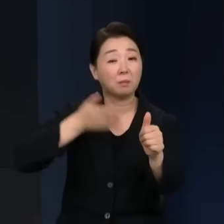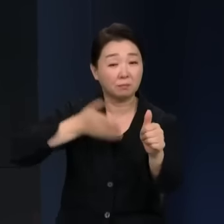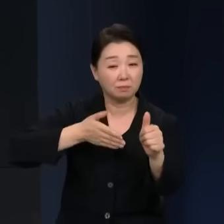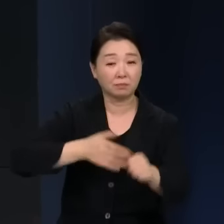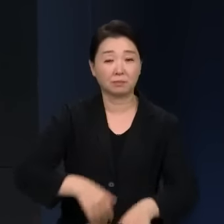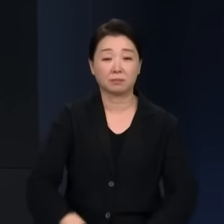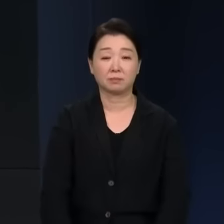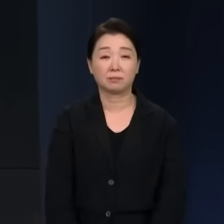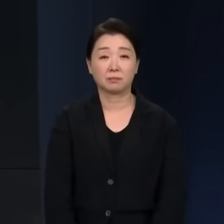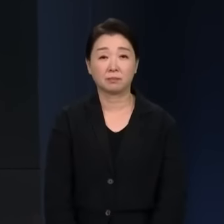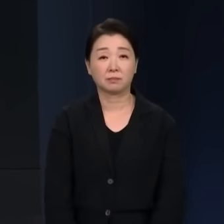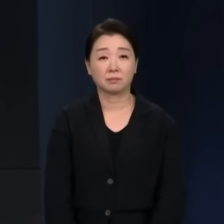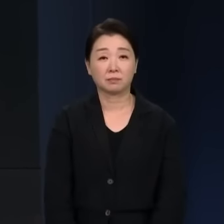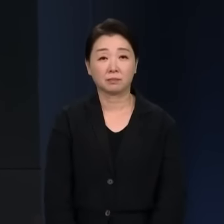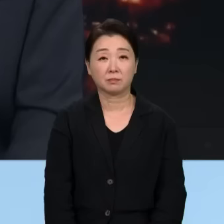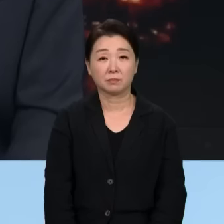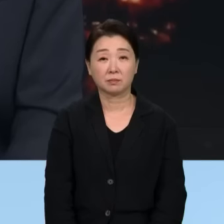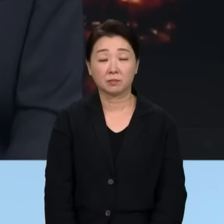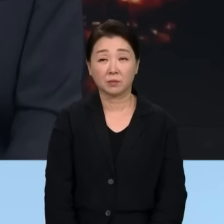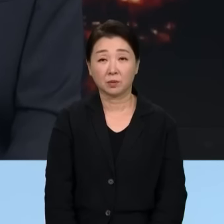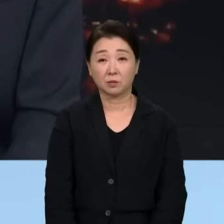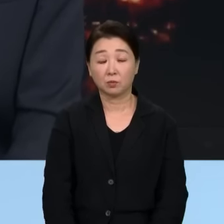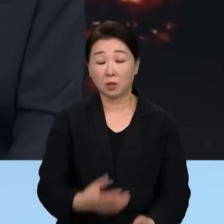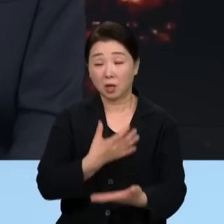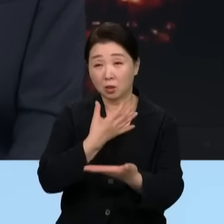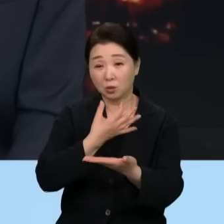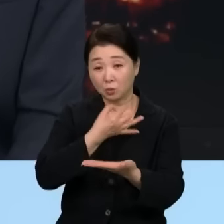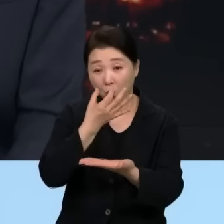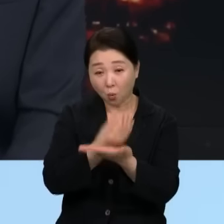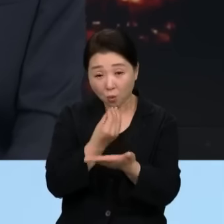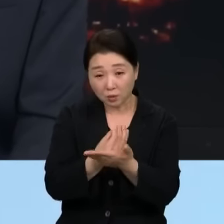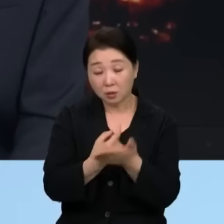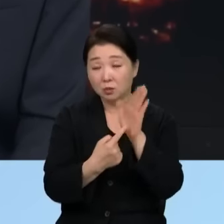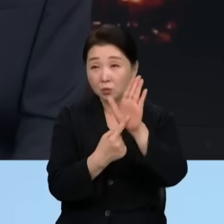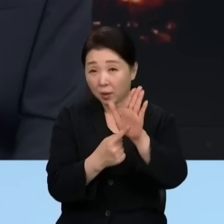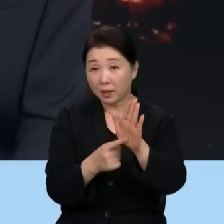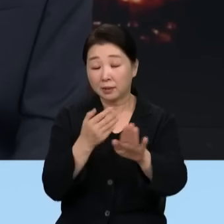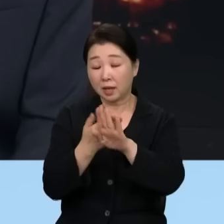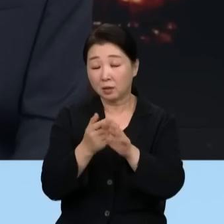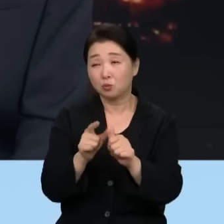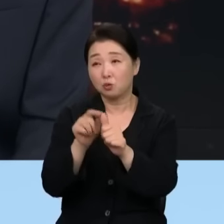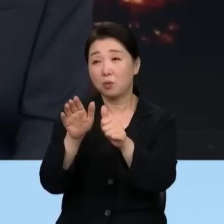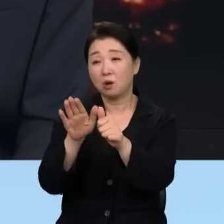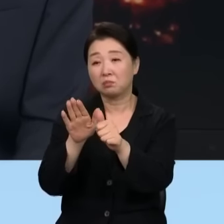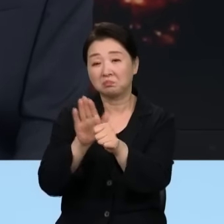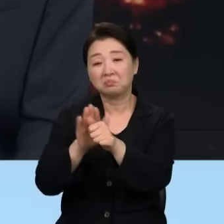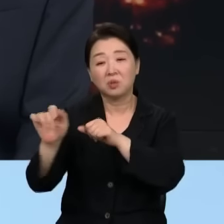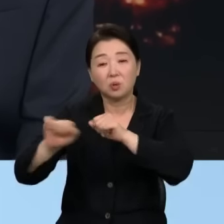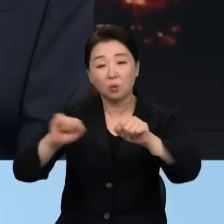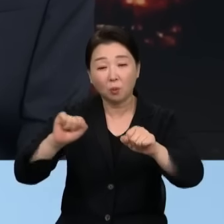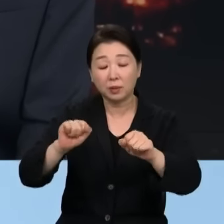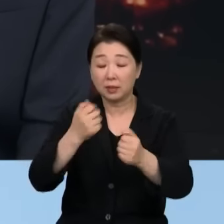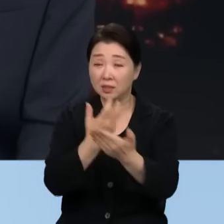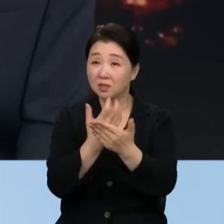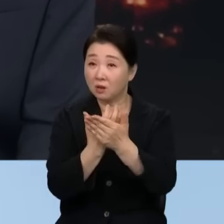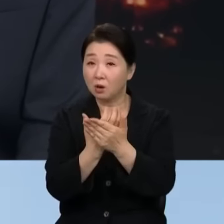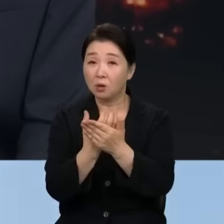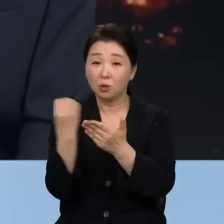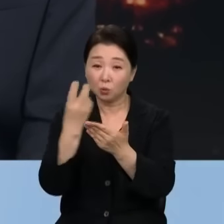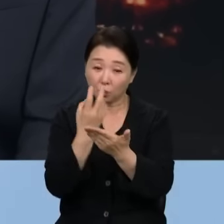좋겠습니다네 혹시 뭐 저희가 보도한 그 녹취 말고도 구명로비 정황이 담기 그니까 그렇게 믿을 만한 근거들이 또